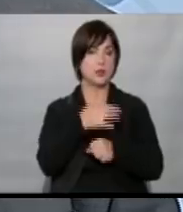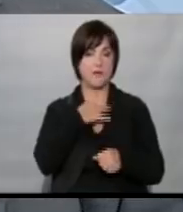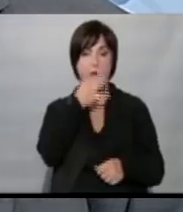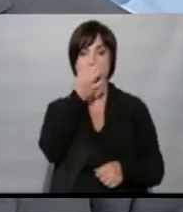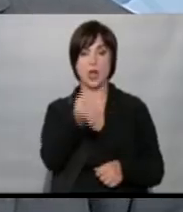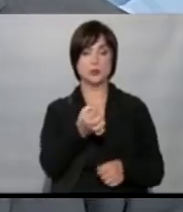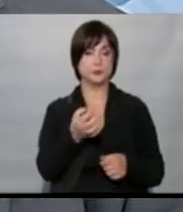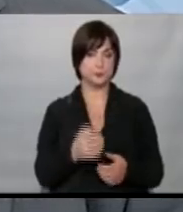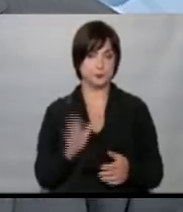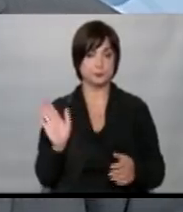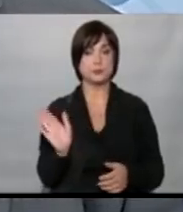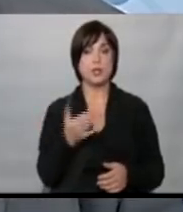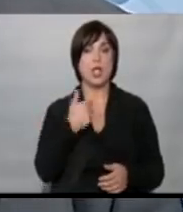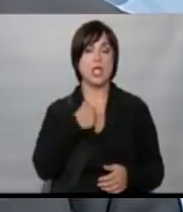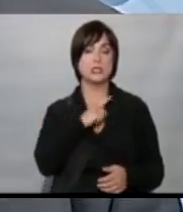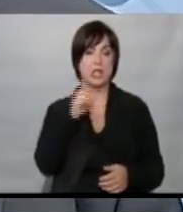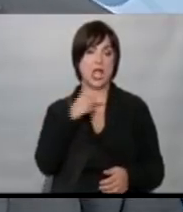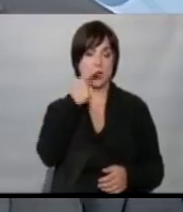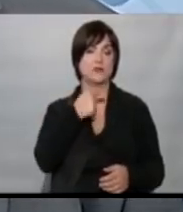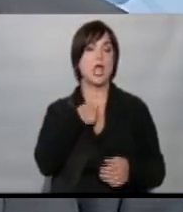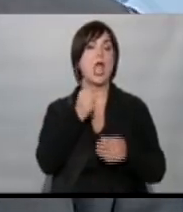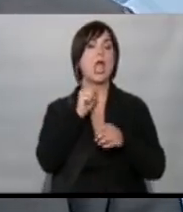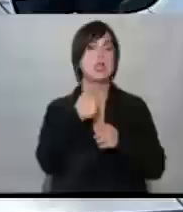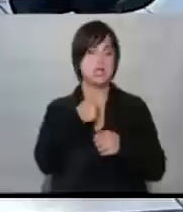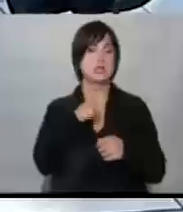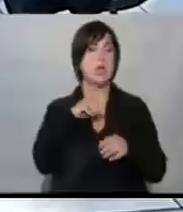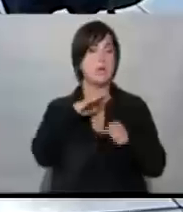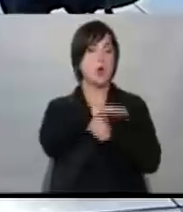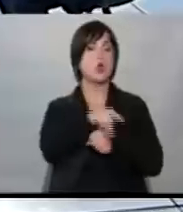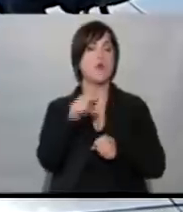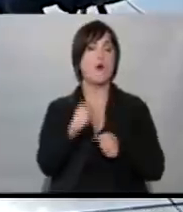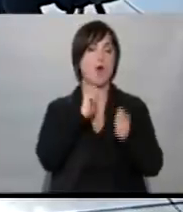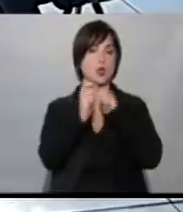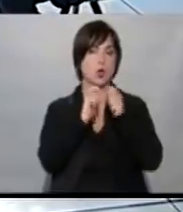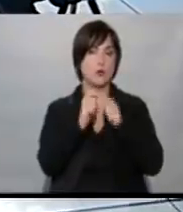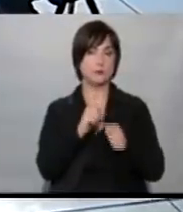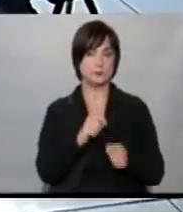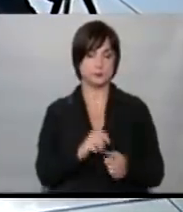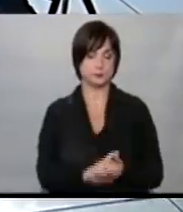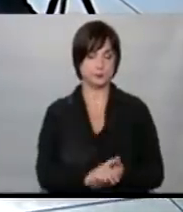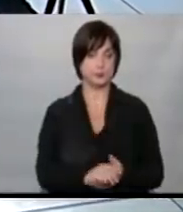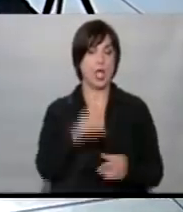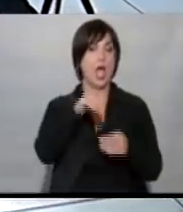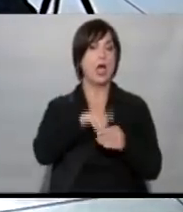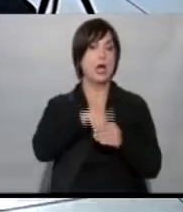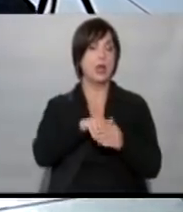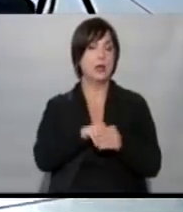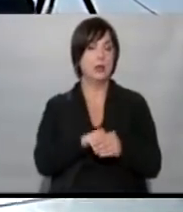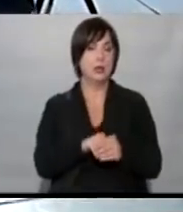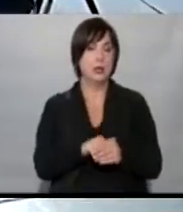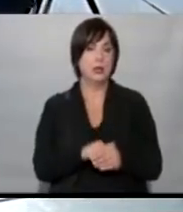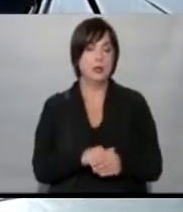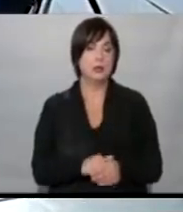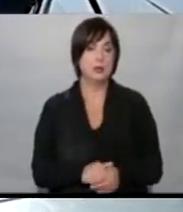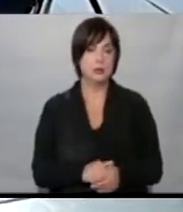прашувам, зошто јасно и гласно не кажавте да, ние сме против овој договор и гласам да биде против. Демократско бидејќи референдумот е најпосле на